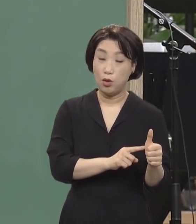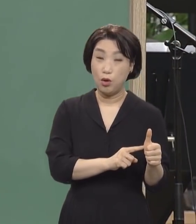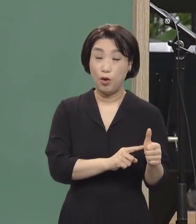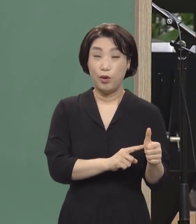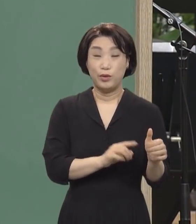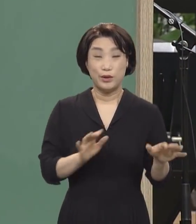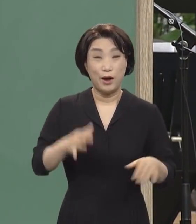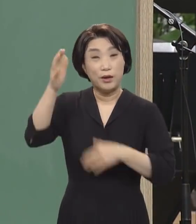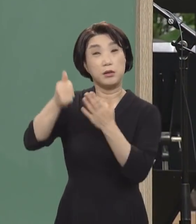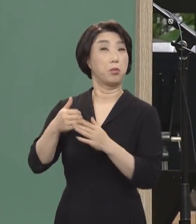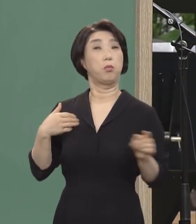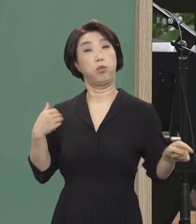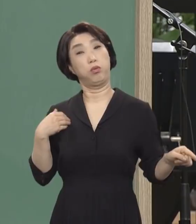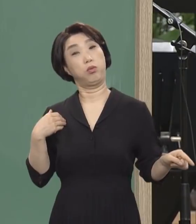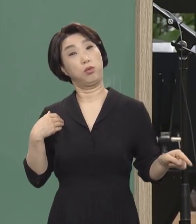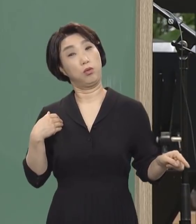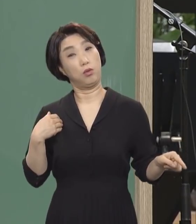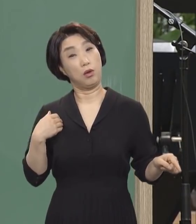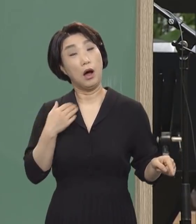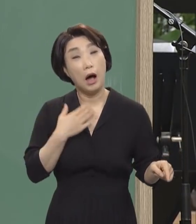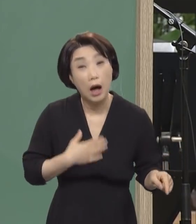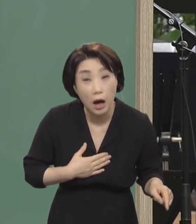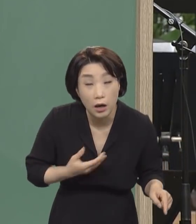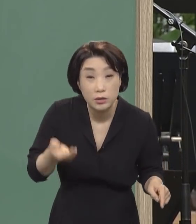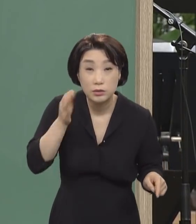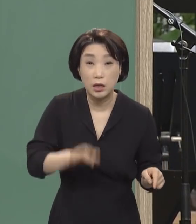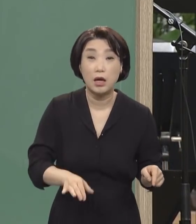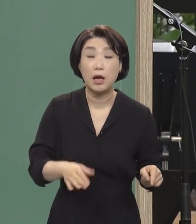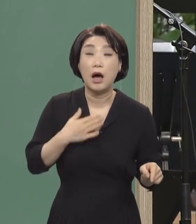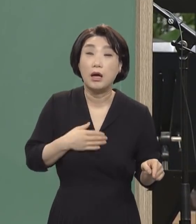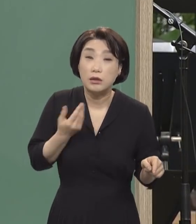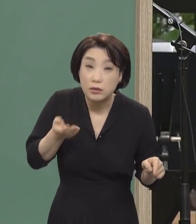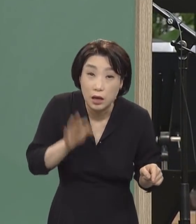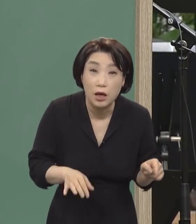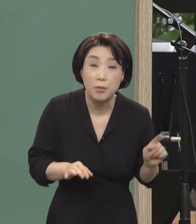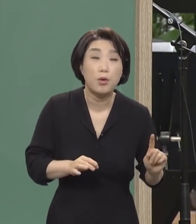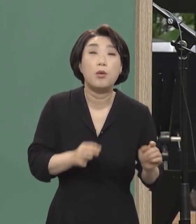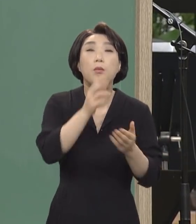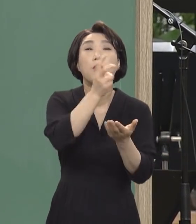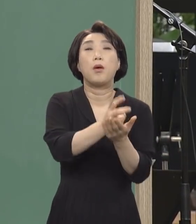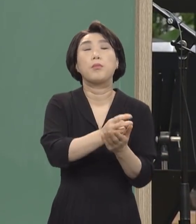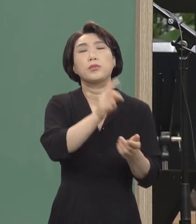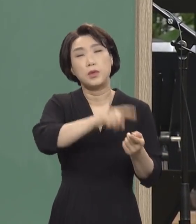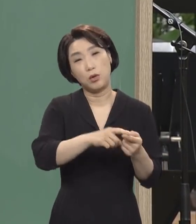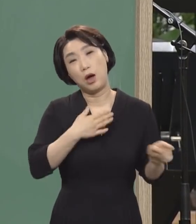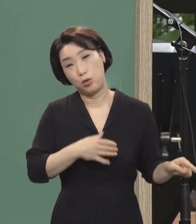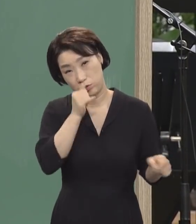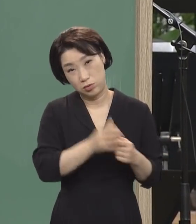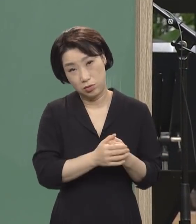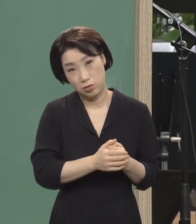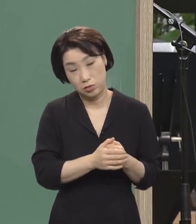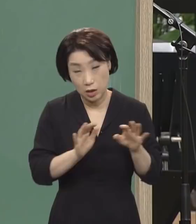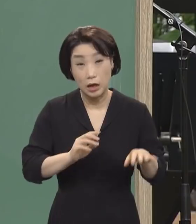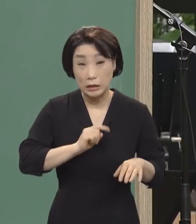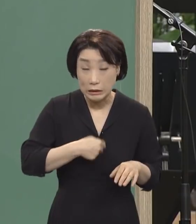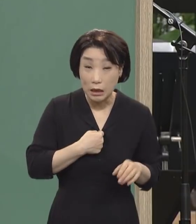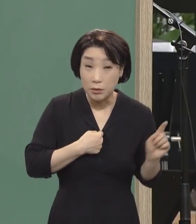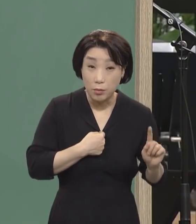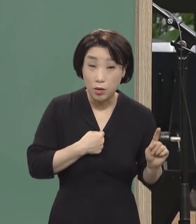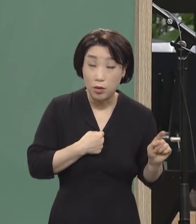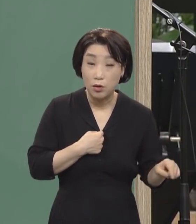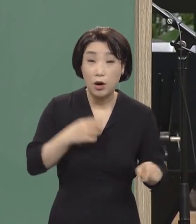하나님을 몰라 알 돼 알 돼 율법적으로 알어 자기 자신이